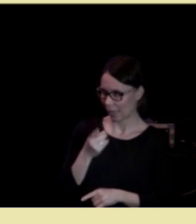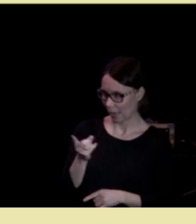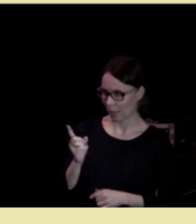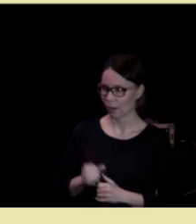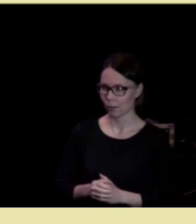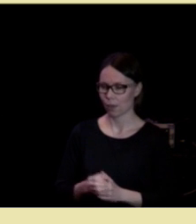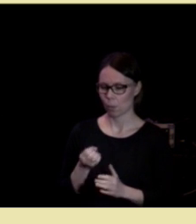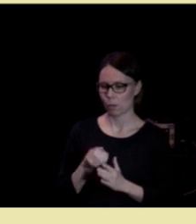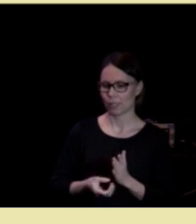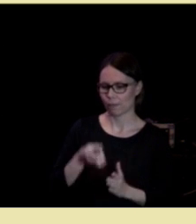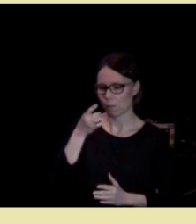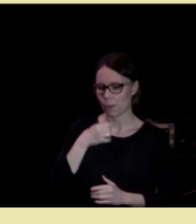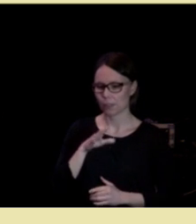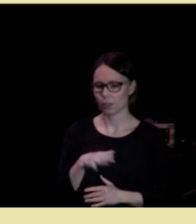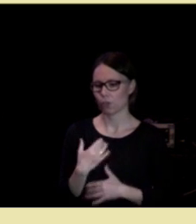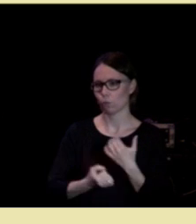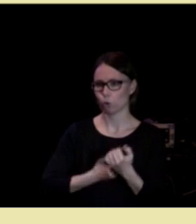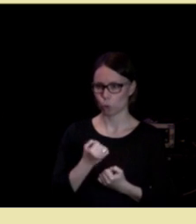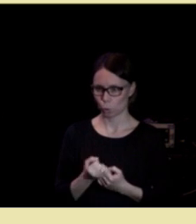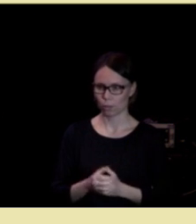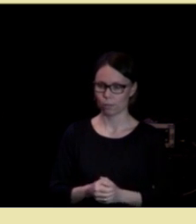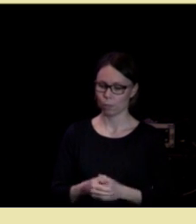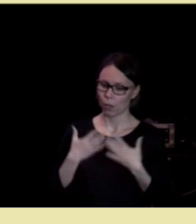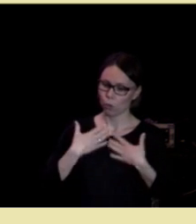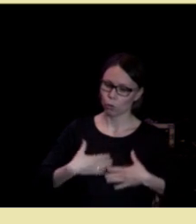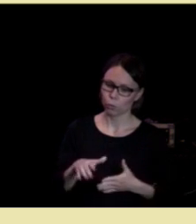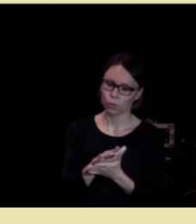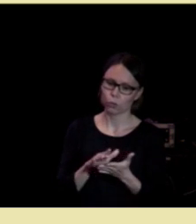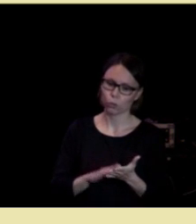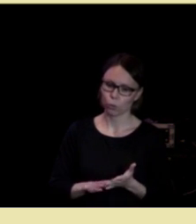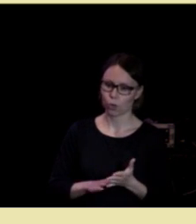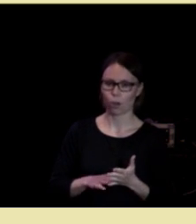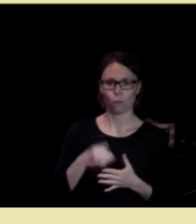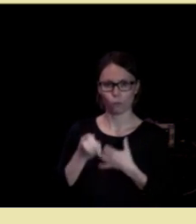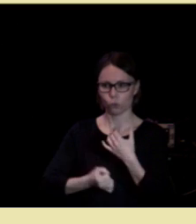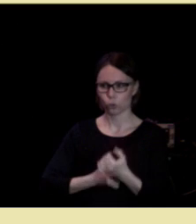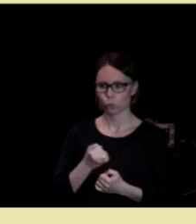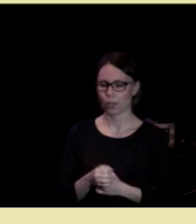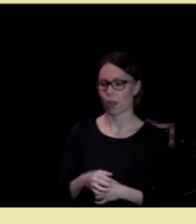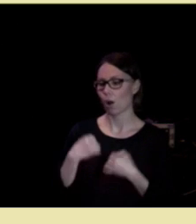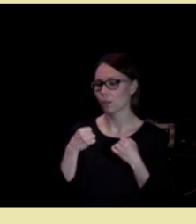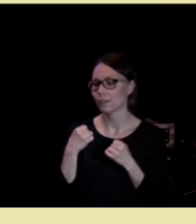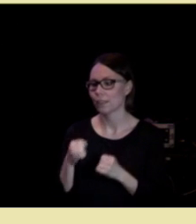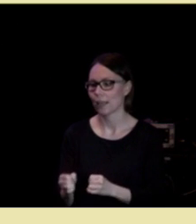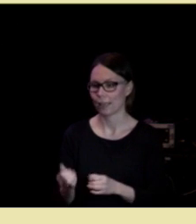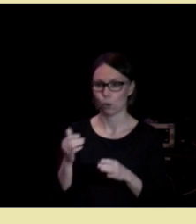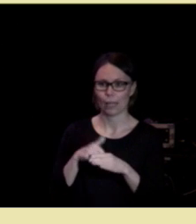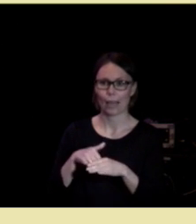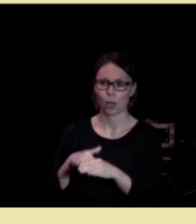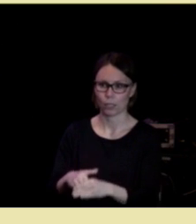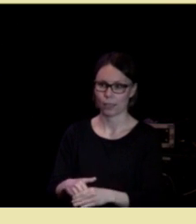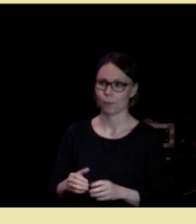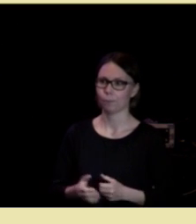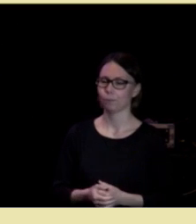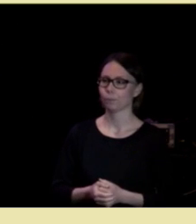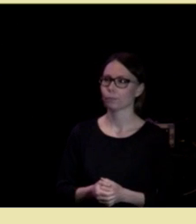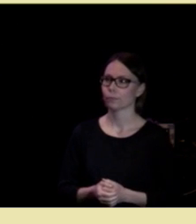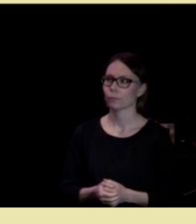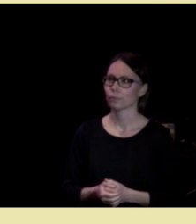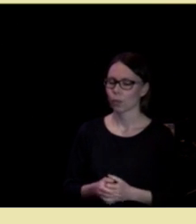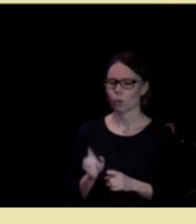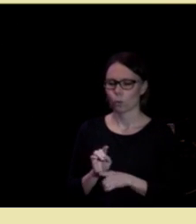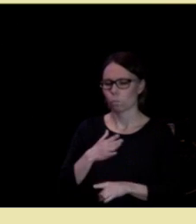de beskriver menneskets funksjon. Det kroppsstrukturer og funksjoner, aktiviteter og deltagelse. Så